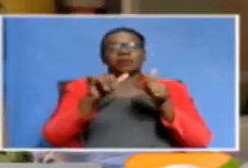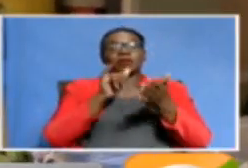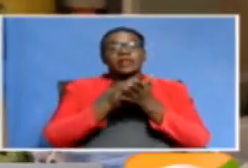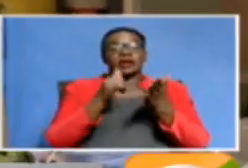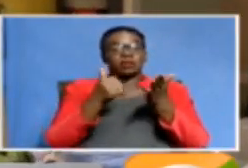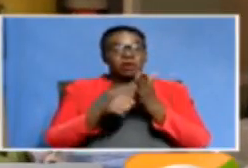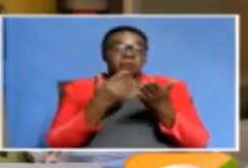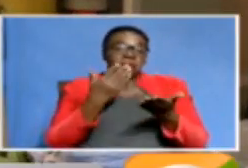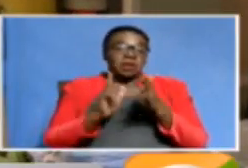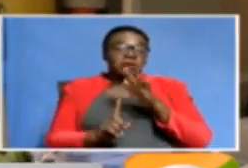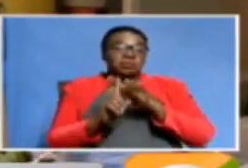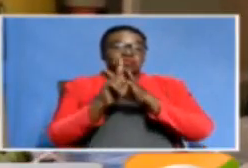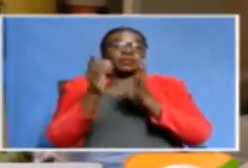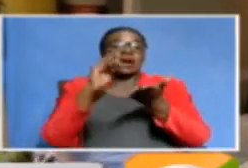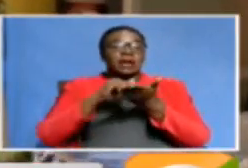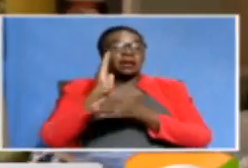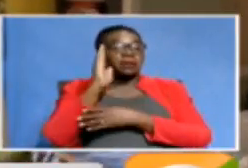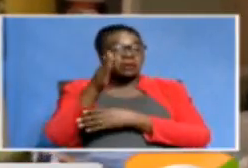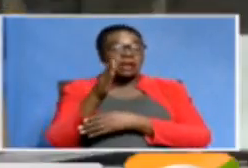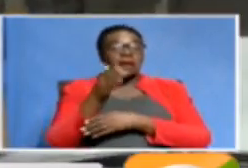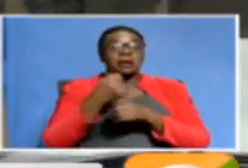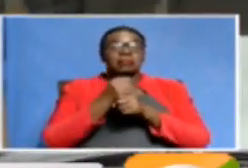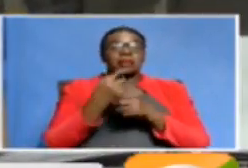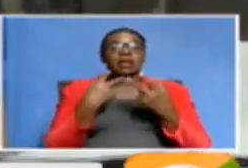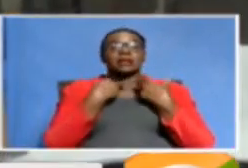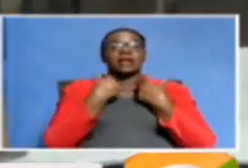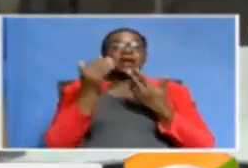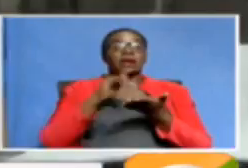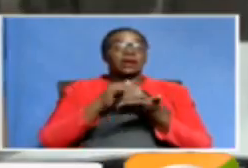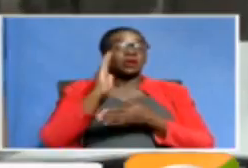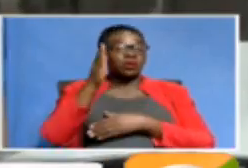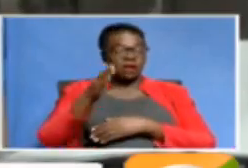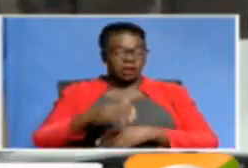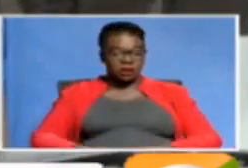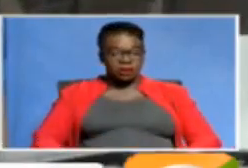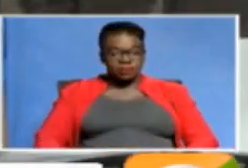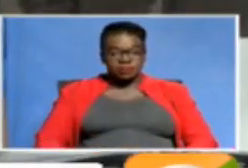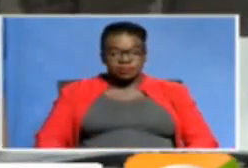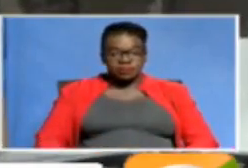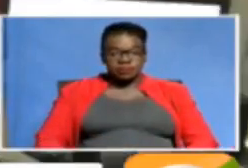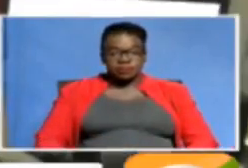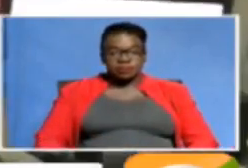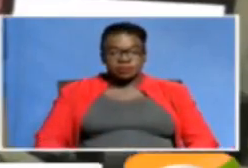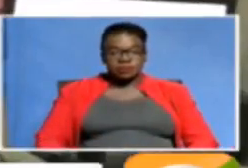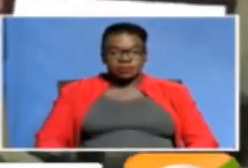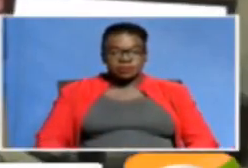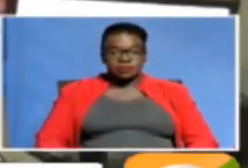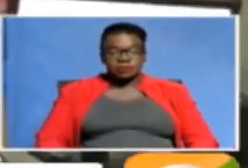tena na kuwatia taabani wao na wateja wao. Derek Ngaira, Runinga ya Citizen, Nairobi.